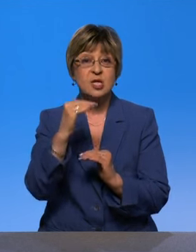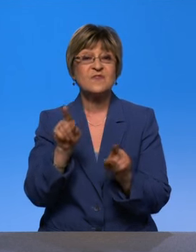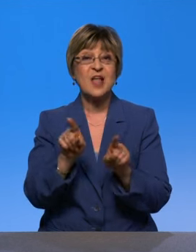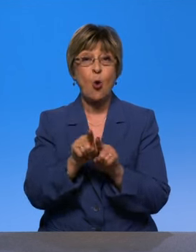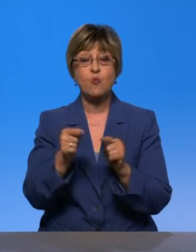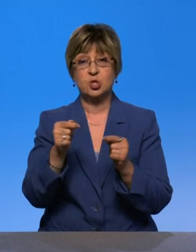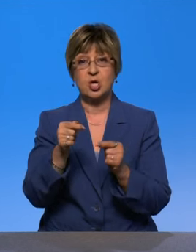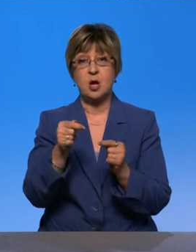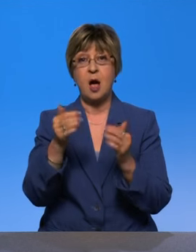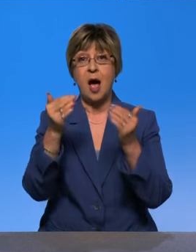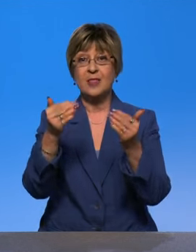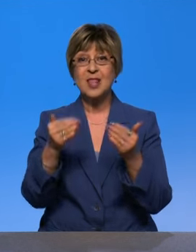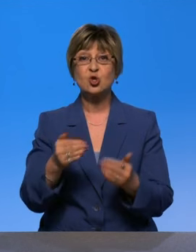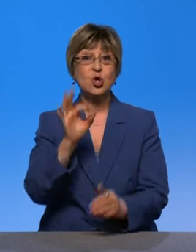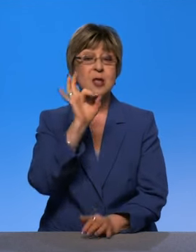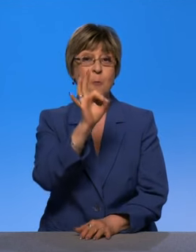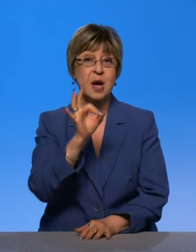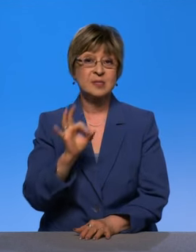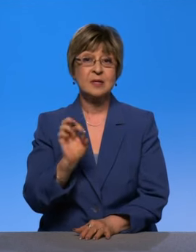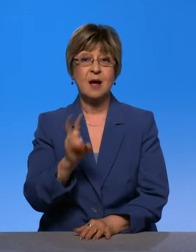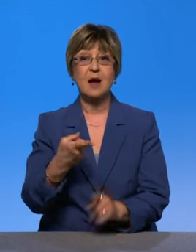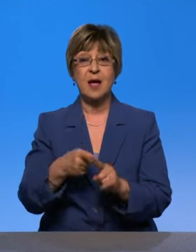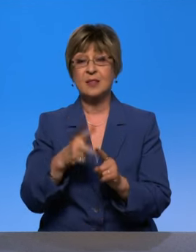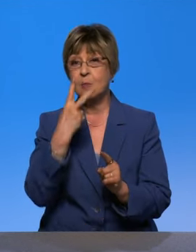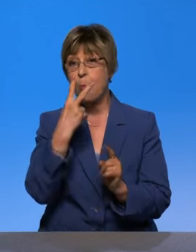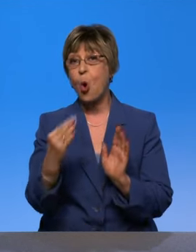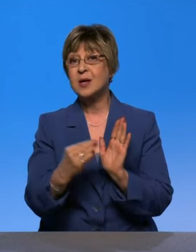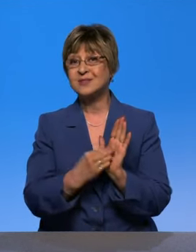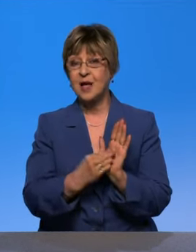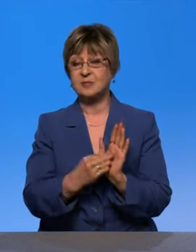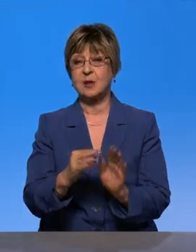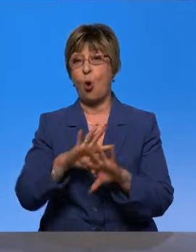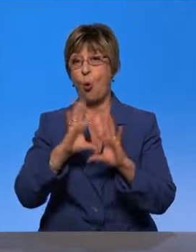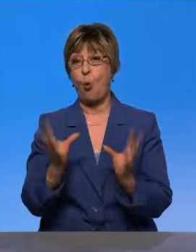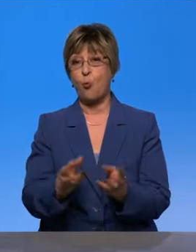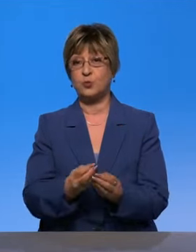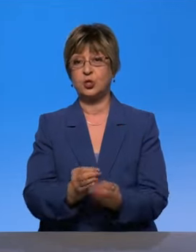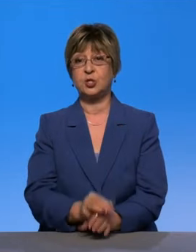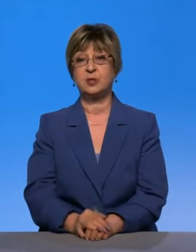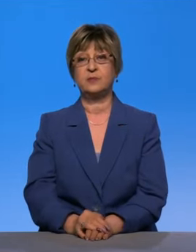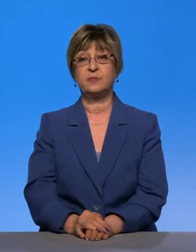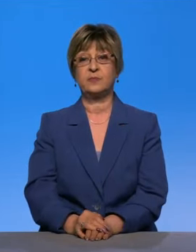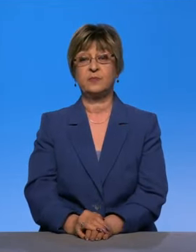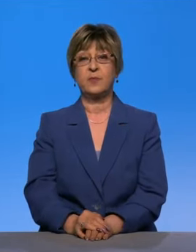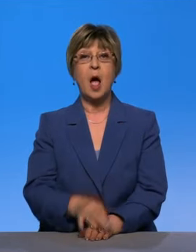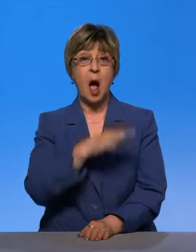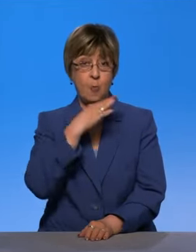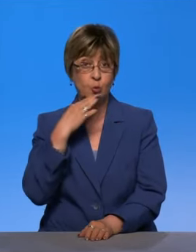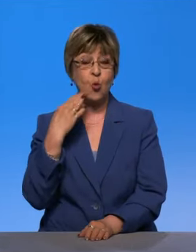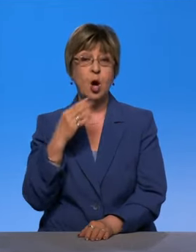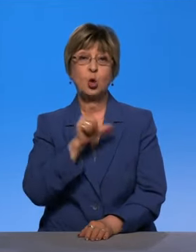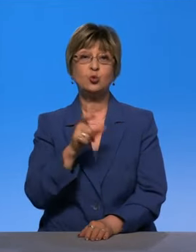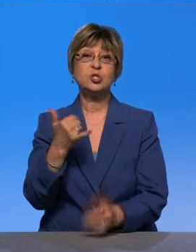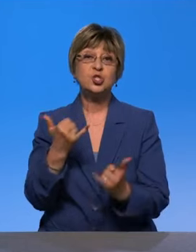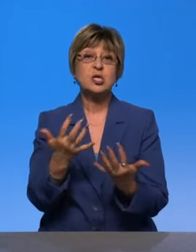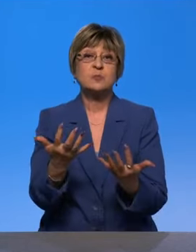как и вот этот показатель, общий показатель потребительский. Много людей у нас сейчас получают